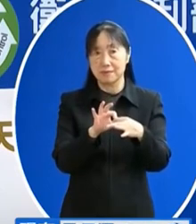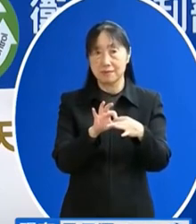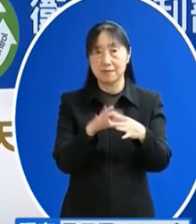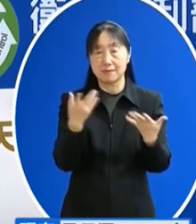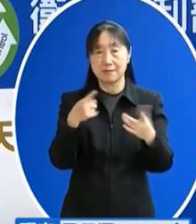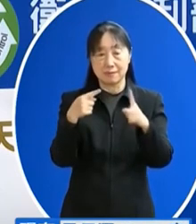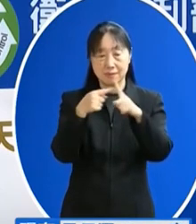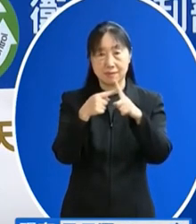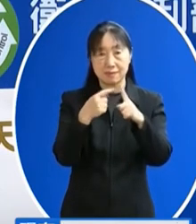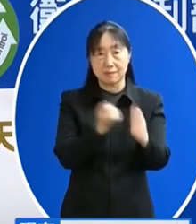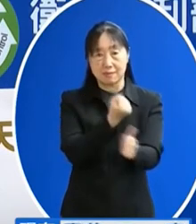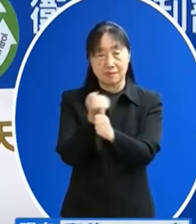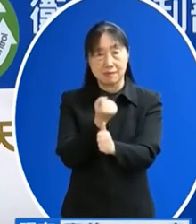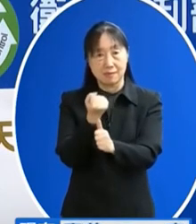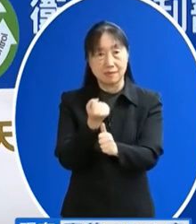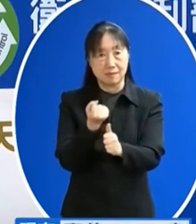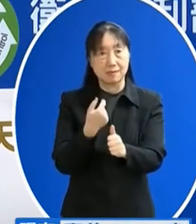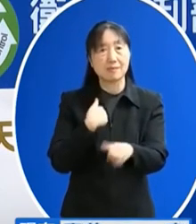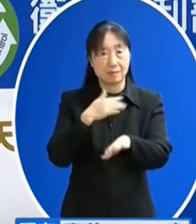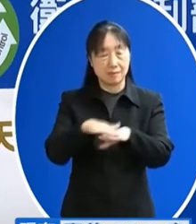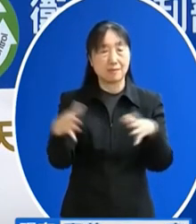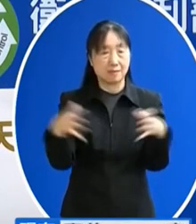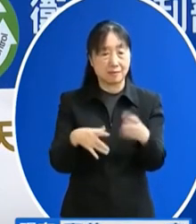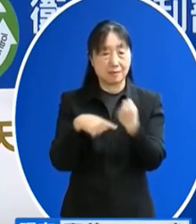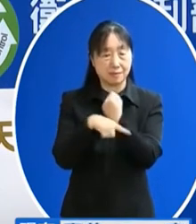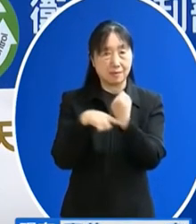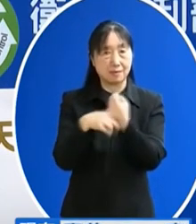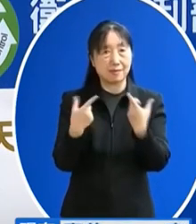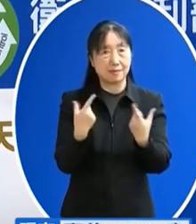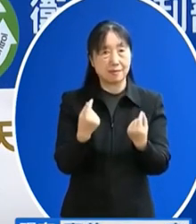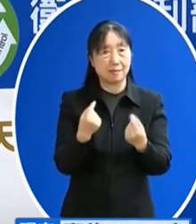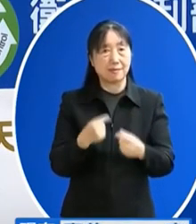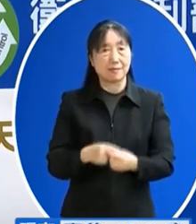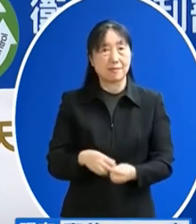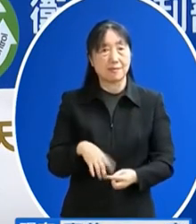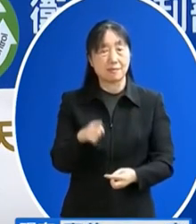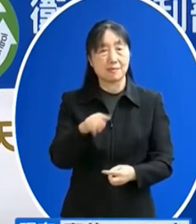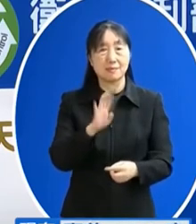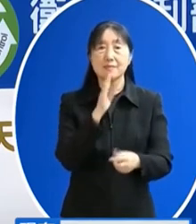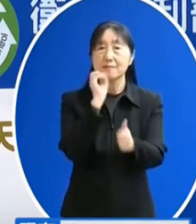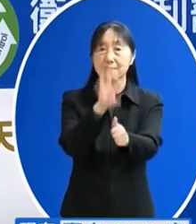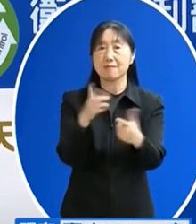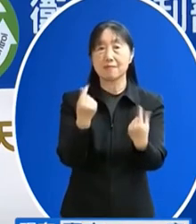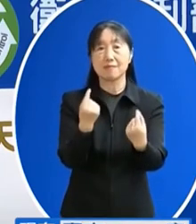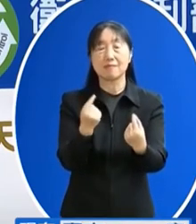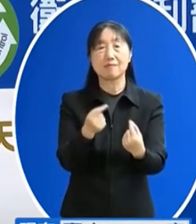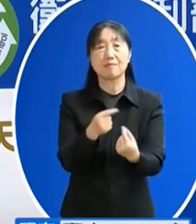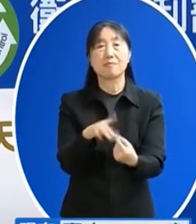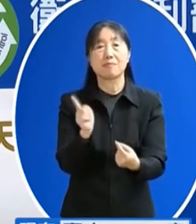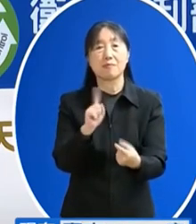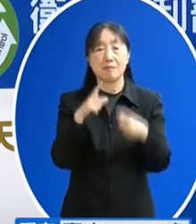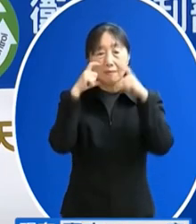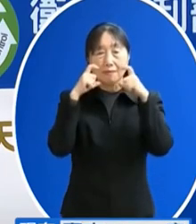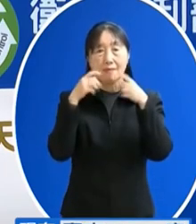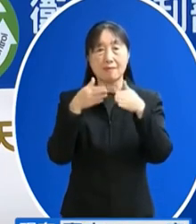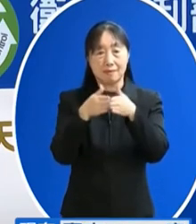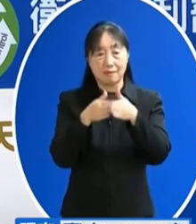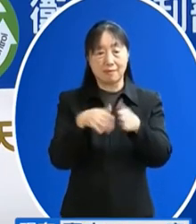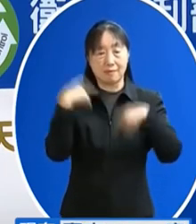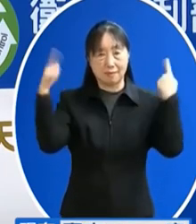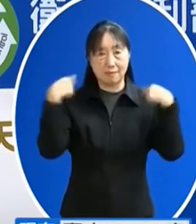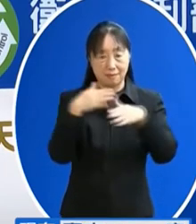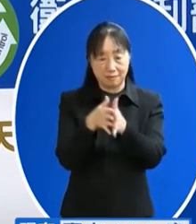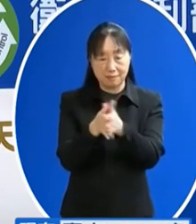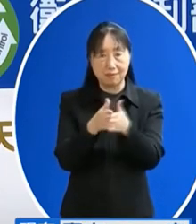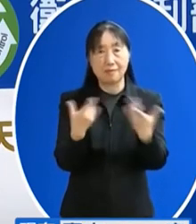潮的管制，哈，我们大家都会一并来讨论。不过还是提醒，不管怎么样的一个管制，那把口罩戴好，勤洗手，